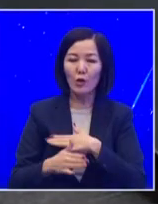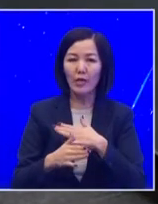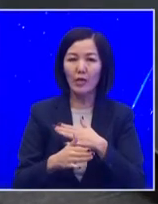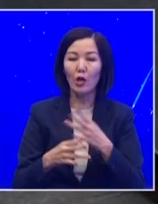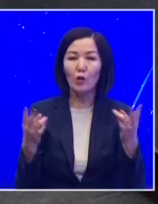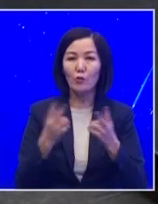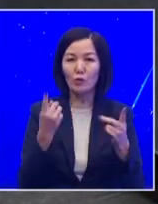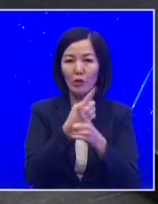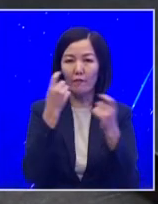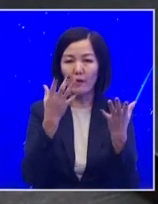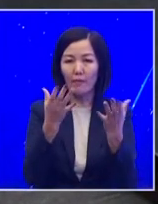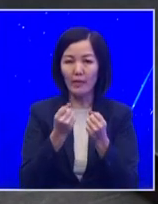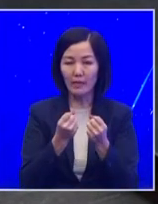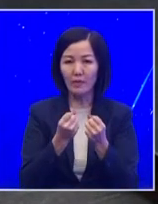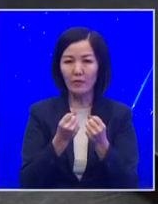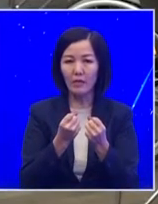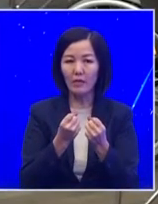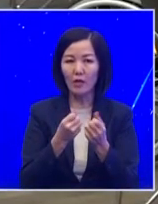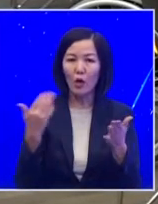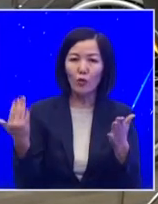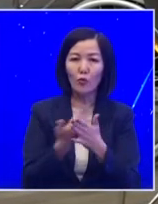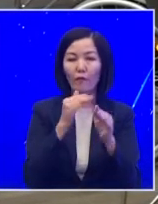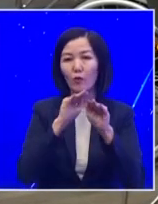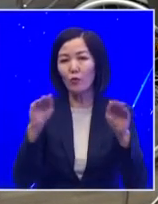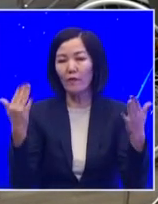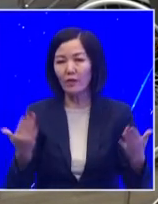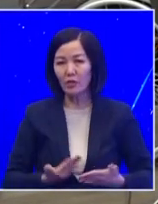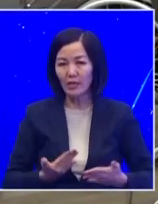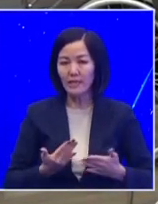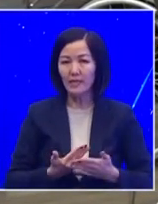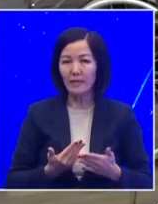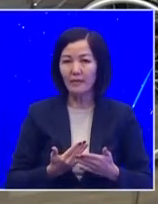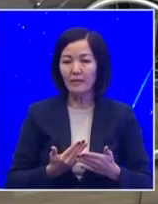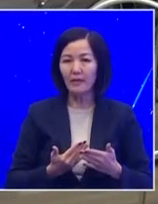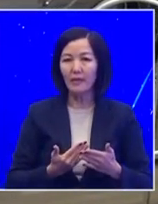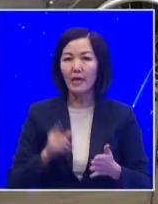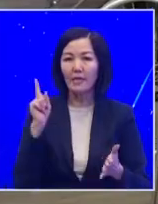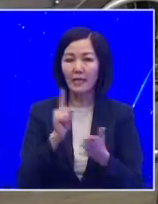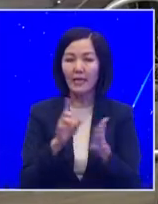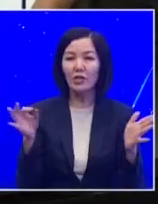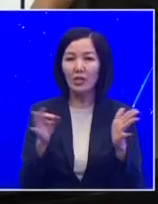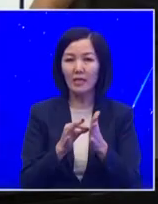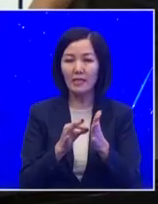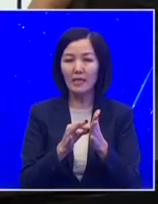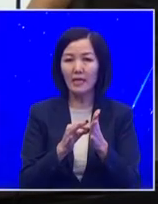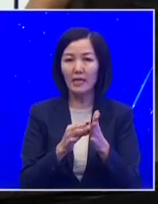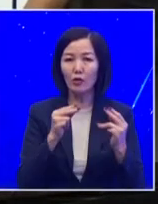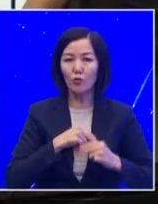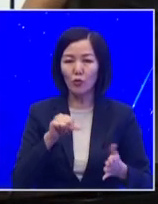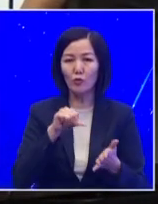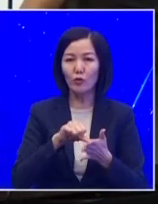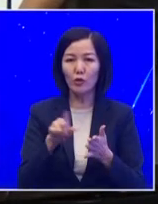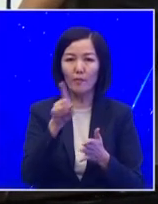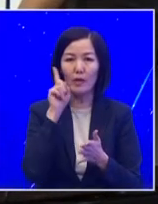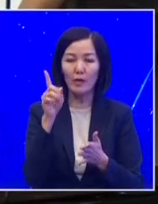из информационного вакуума, но и шагнуть на новый уровень жизни. Наряду с этим приоритетной задачей программы является и трудоустройство